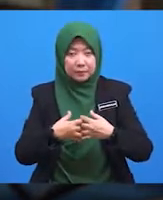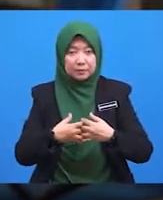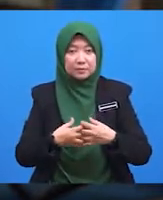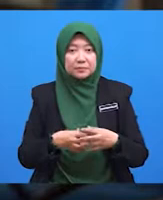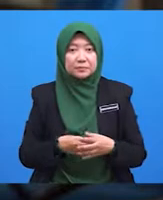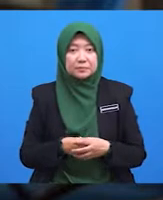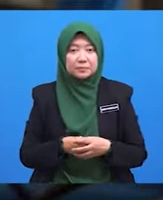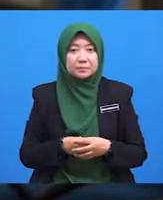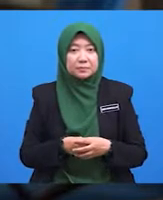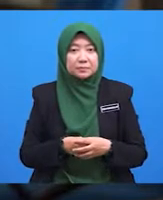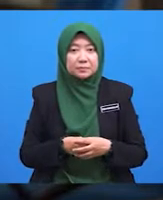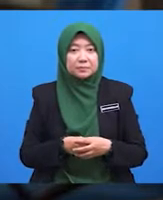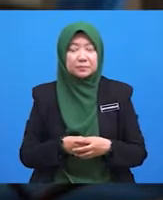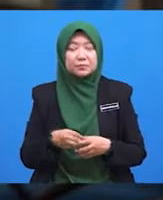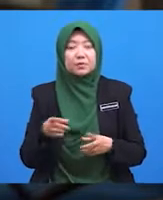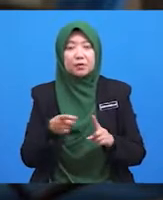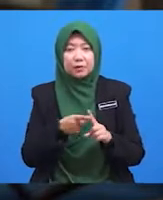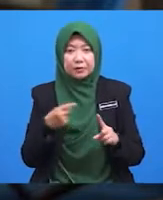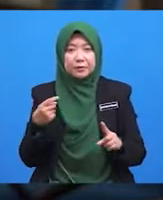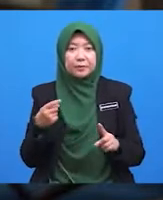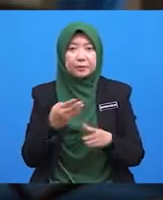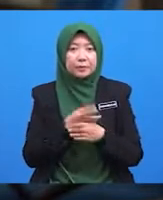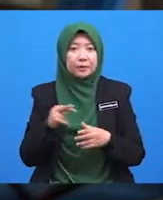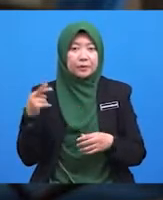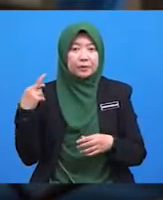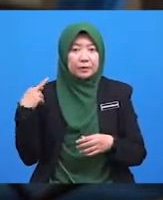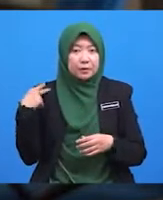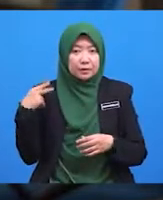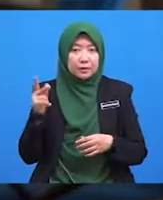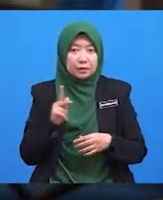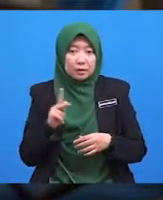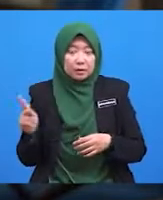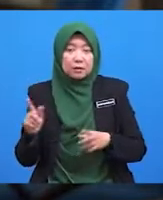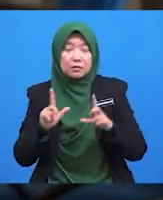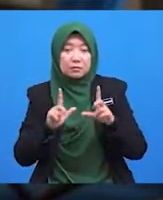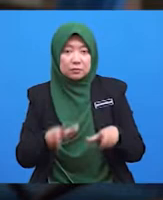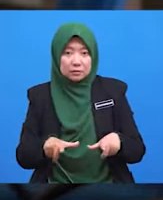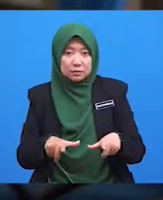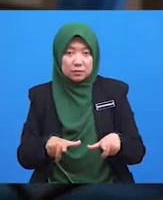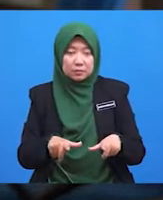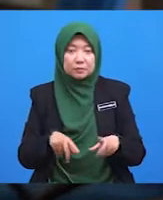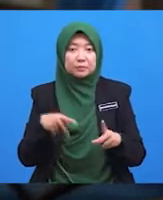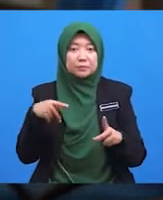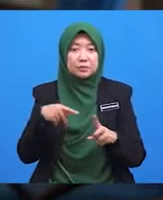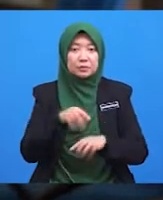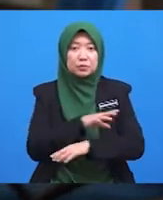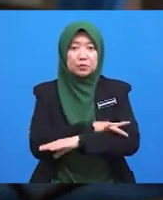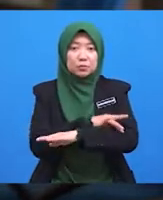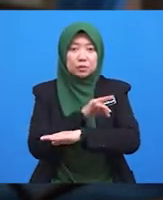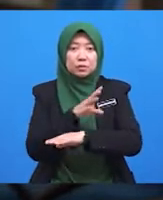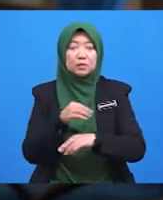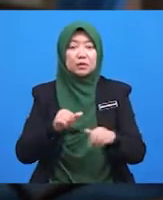vacuum. Dari bahagian kaki kanan, letakkan ventus kepada kulit